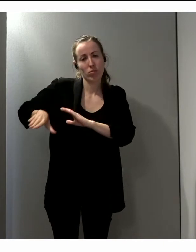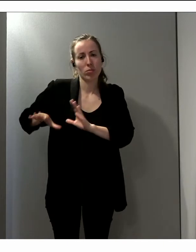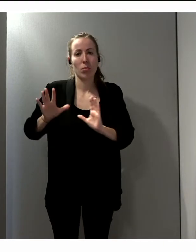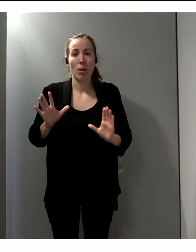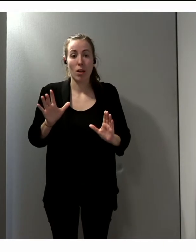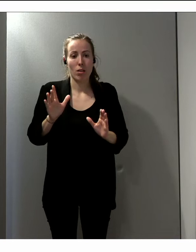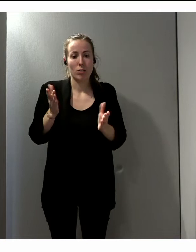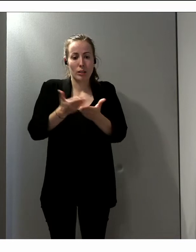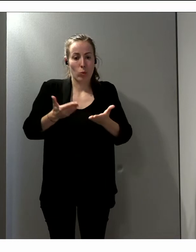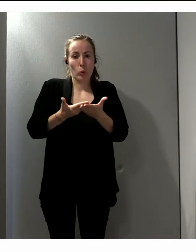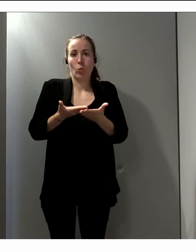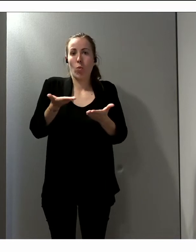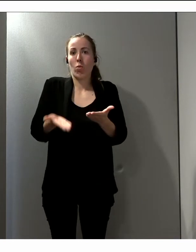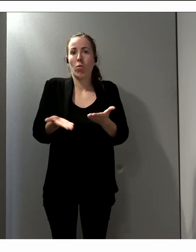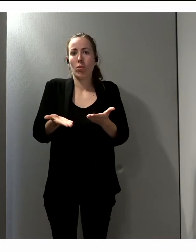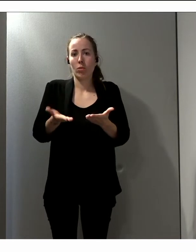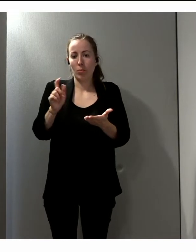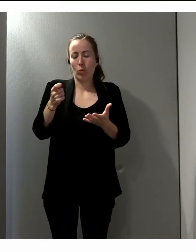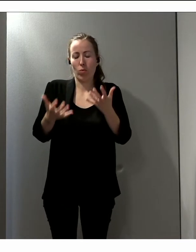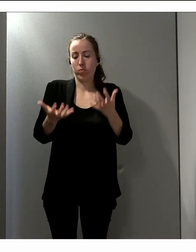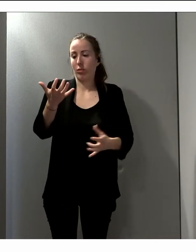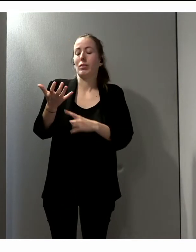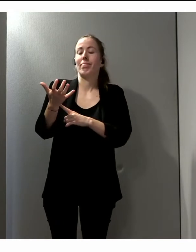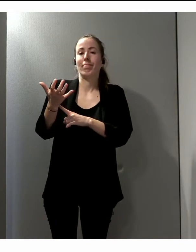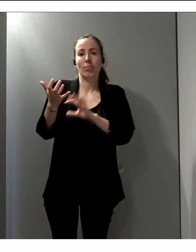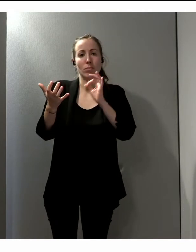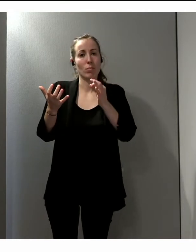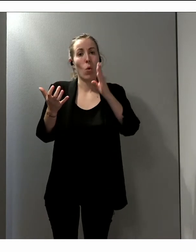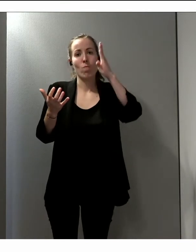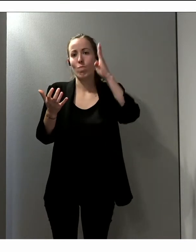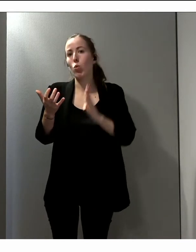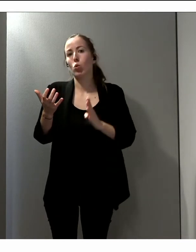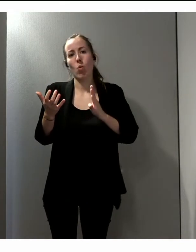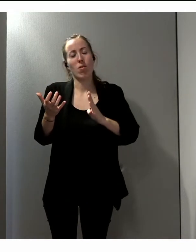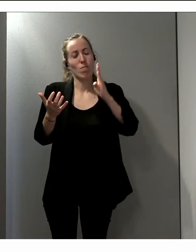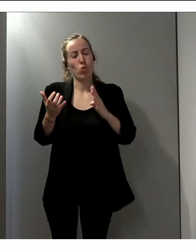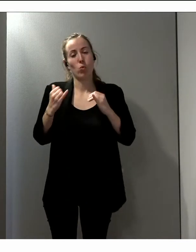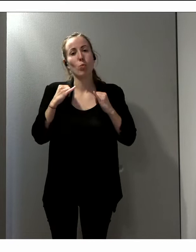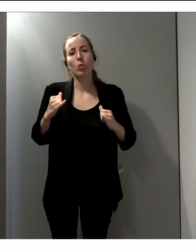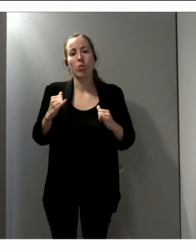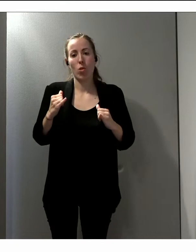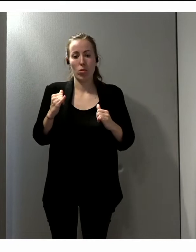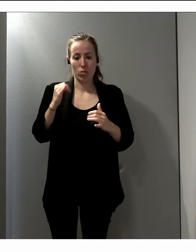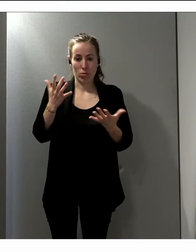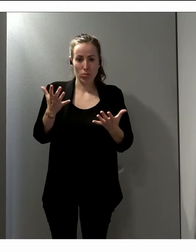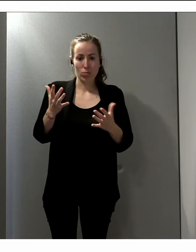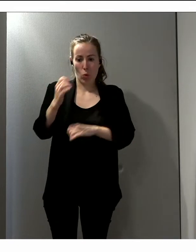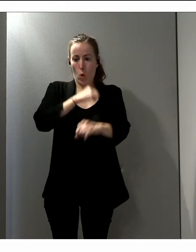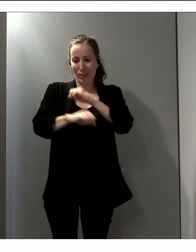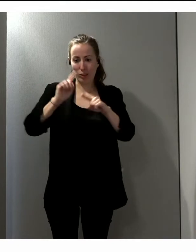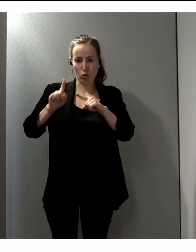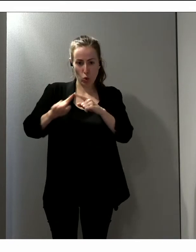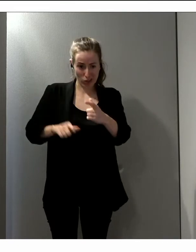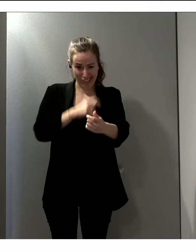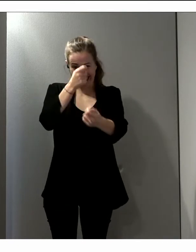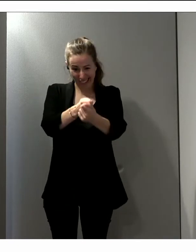on arrive à mettre en lumière la nécessité justement d'organiser des réponses adaptées, des